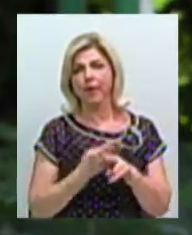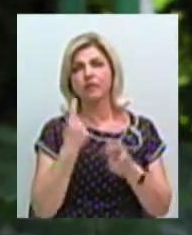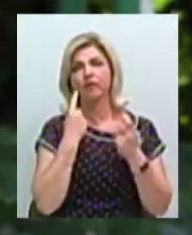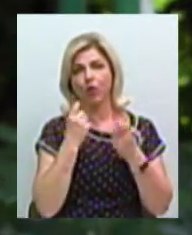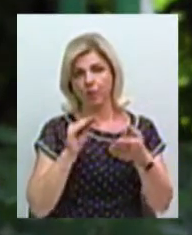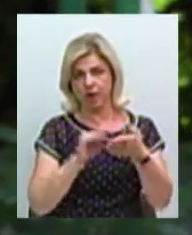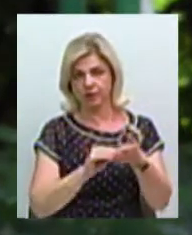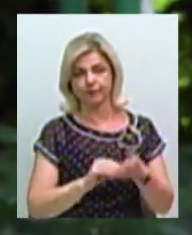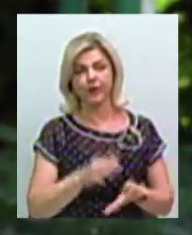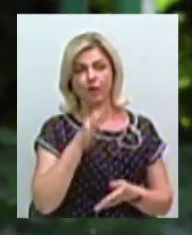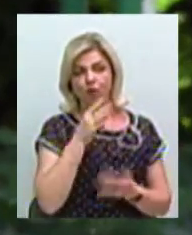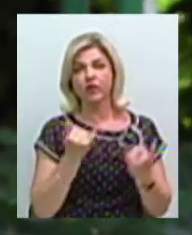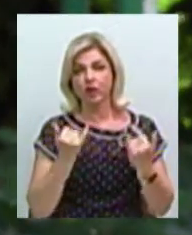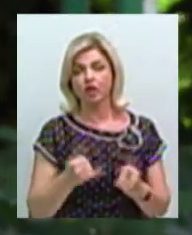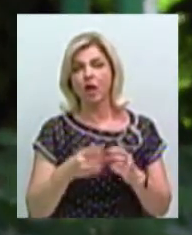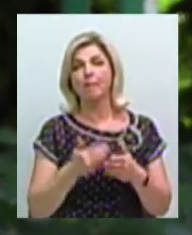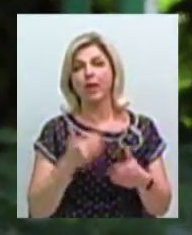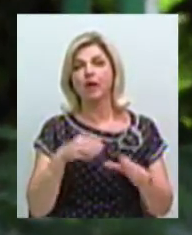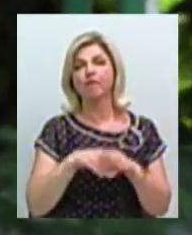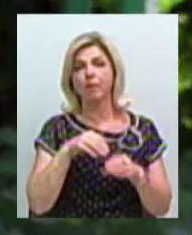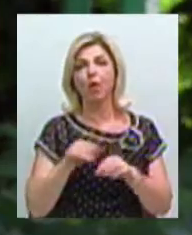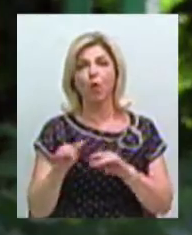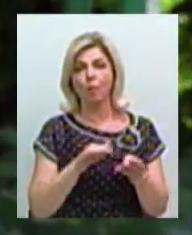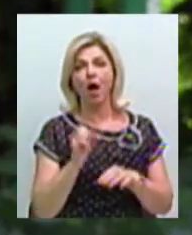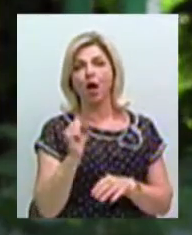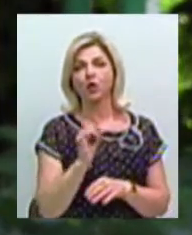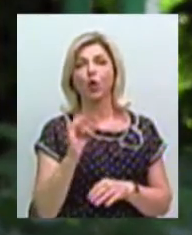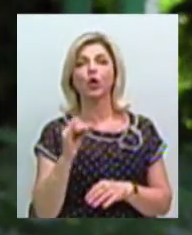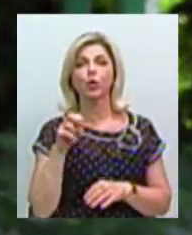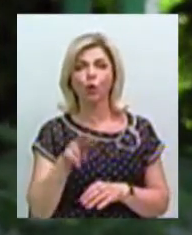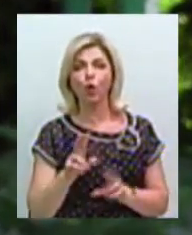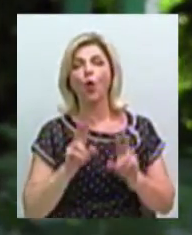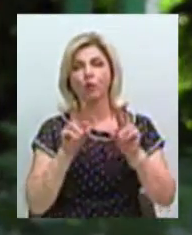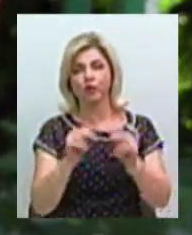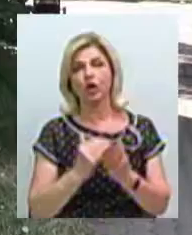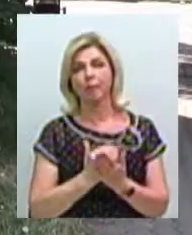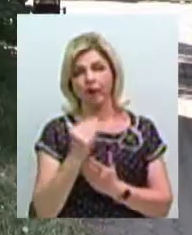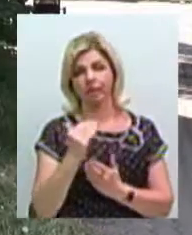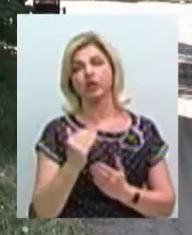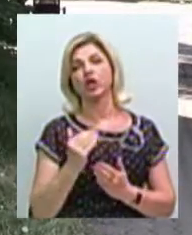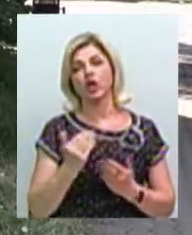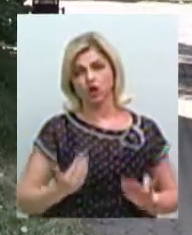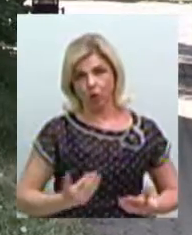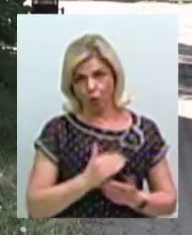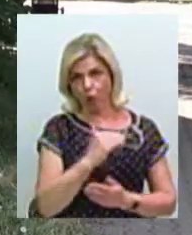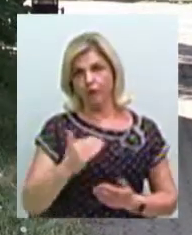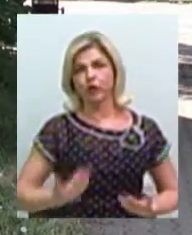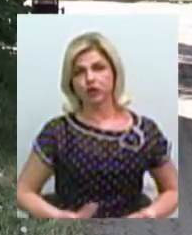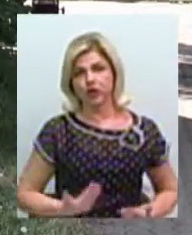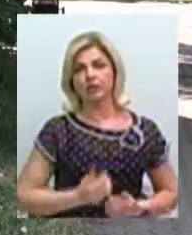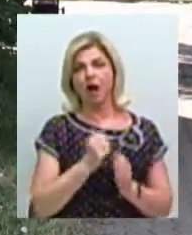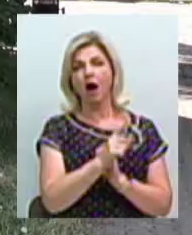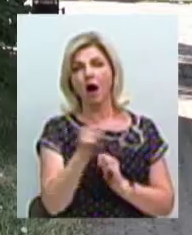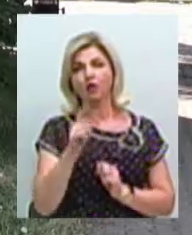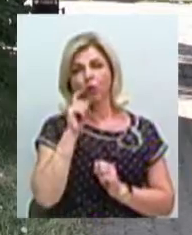час поточної передвиборчої кампанії Артем Ілюк обіцяє підвищити рівень життя кожної миколаївської сім'ї, покращити